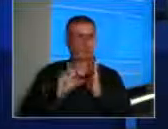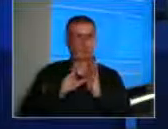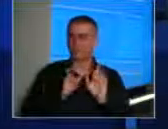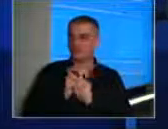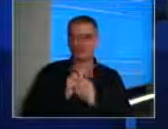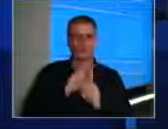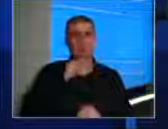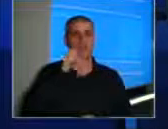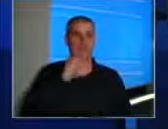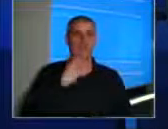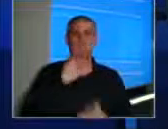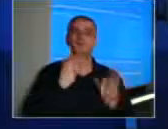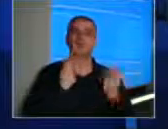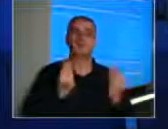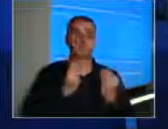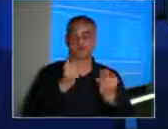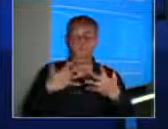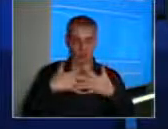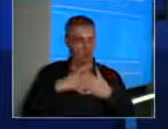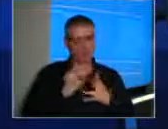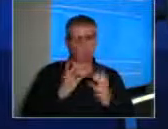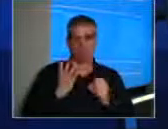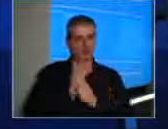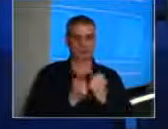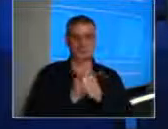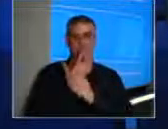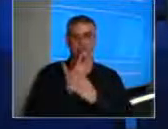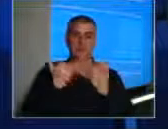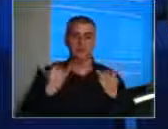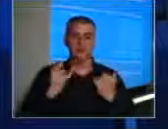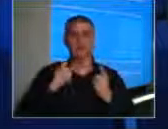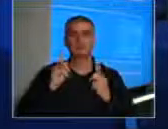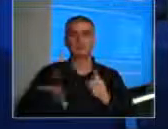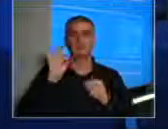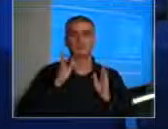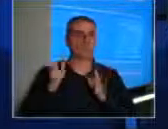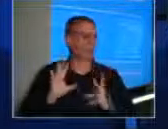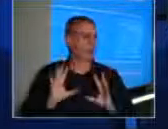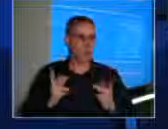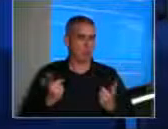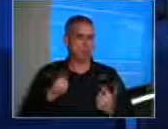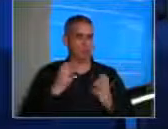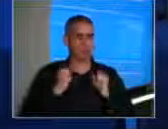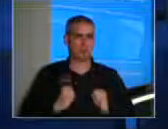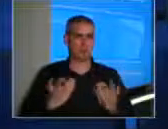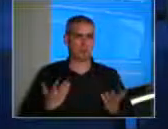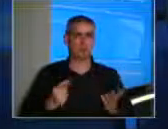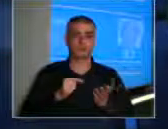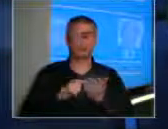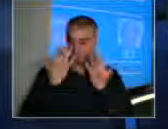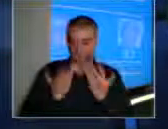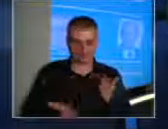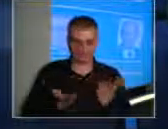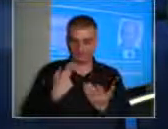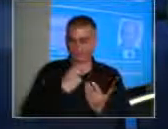חוסם, כחול לבן אפשר להגיד הרבה דברים עליהם, אבל את הקואליציה הבאה הם לא הרכיבו, ועכשיו אנשים צריכים לבחור למי הם רוצים להצביע. למה אתה בטוח? כי זה המספרים,